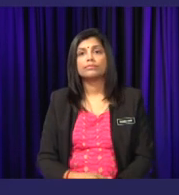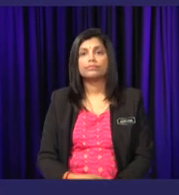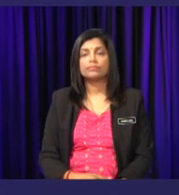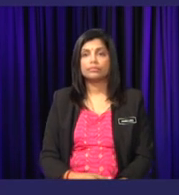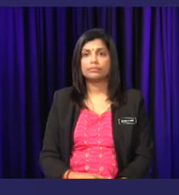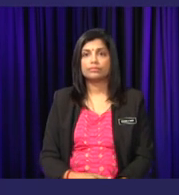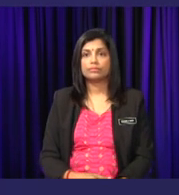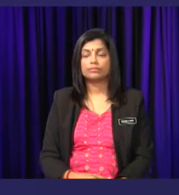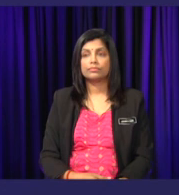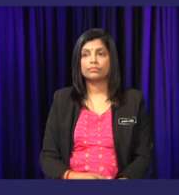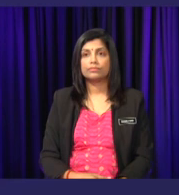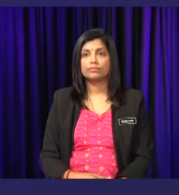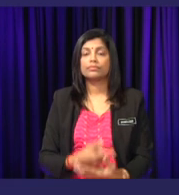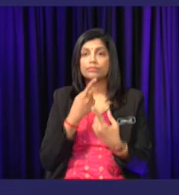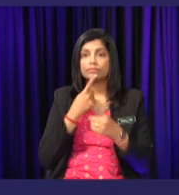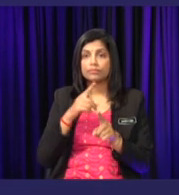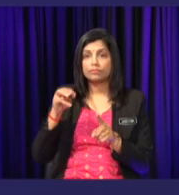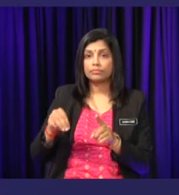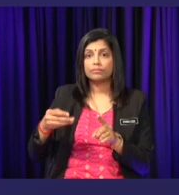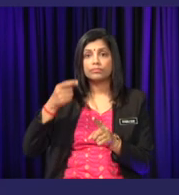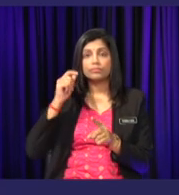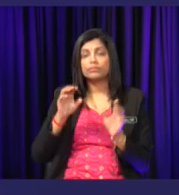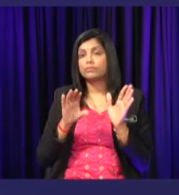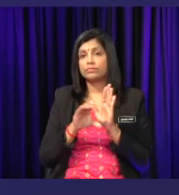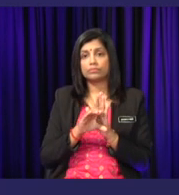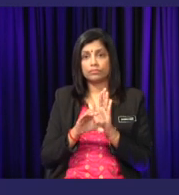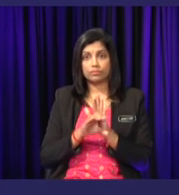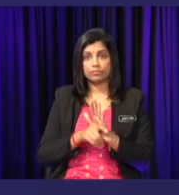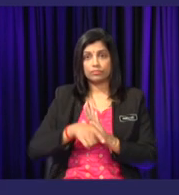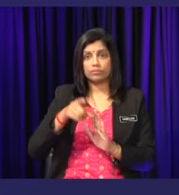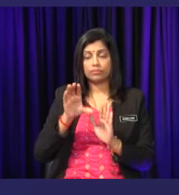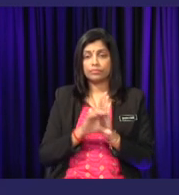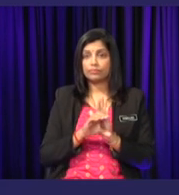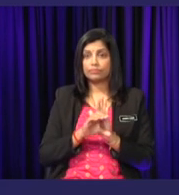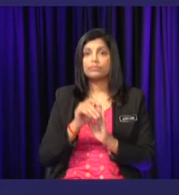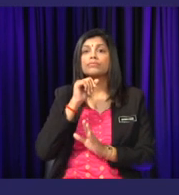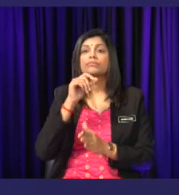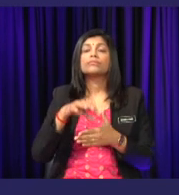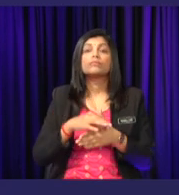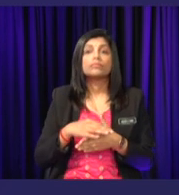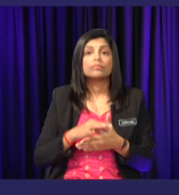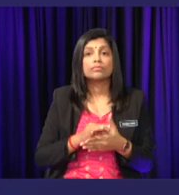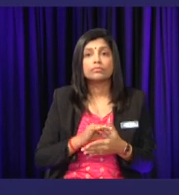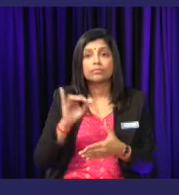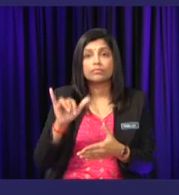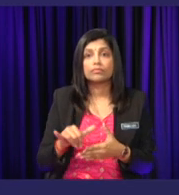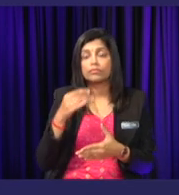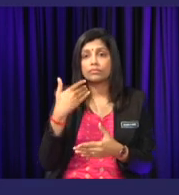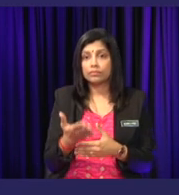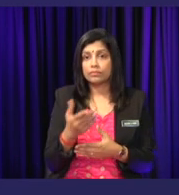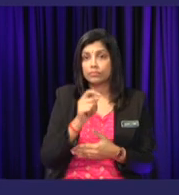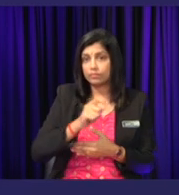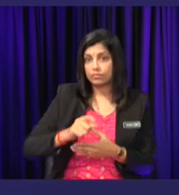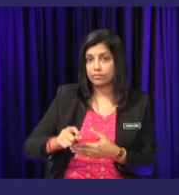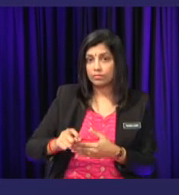dia lebih kepada contoh ah Bukannya isi yang dikehendaki yaitu faktor Oke